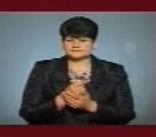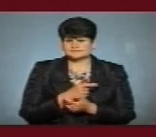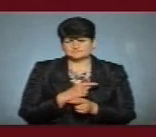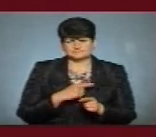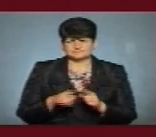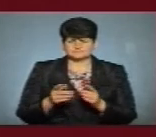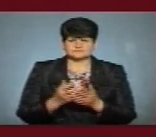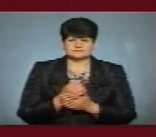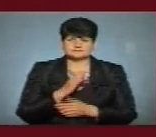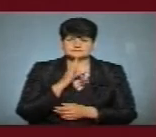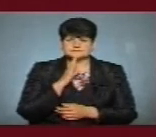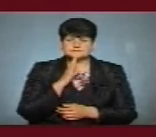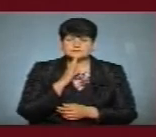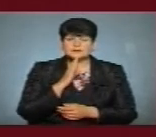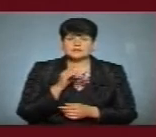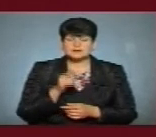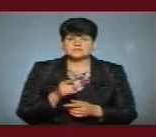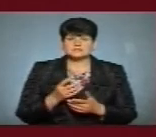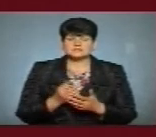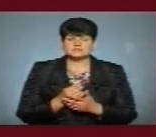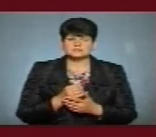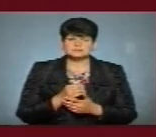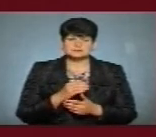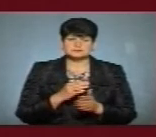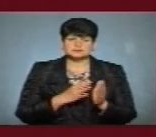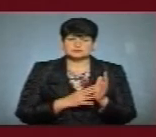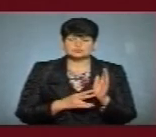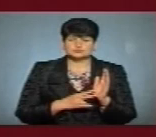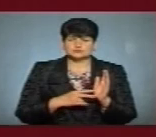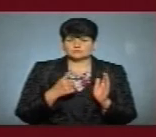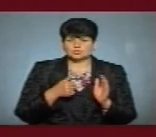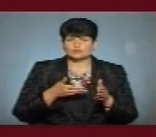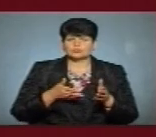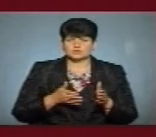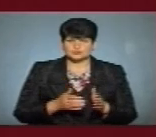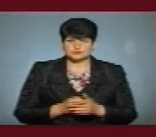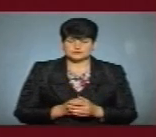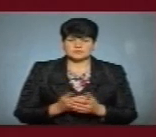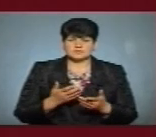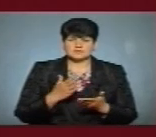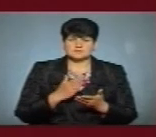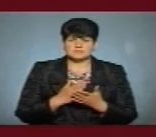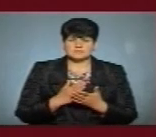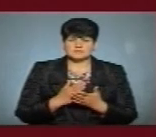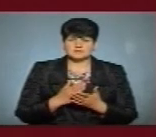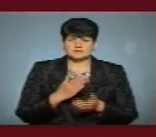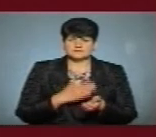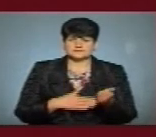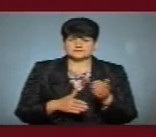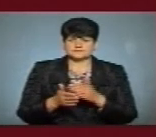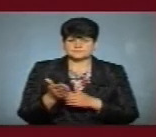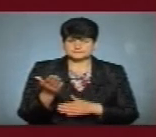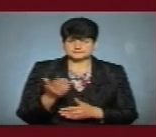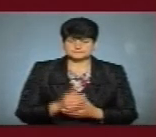хвилини. Зрештою таки виявили жінку 97-го року народження, яка мала видимі різані рани на